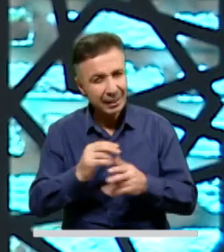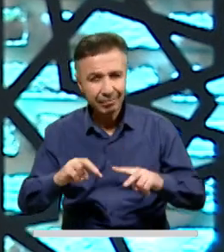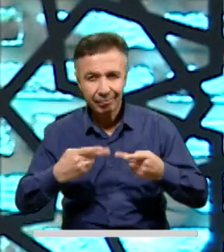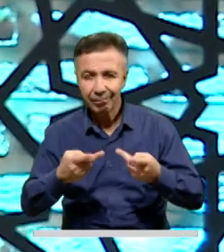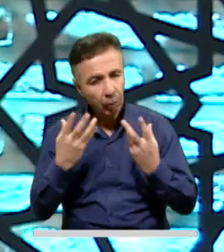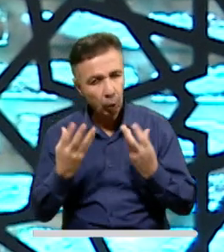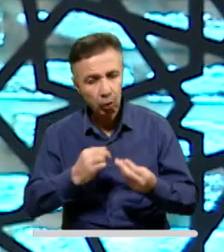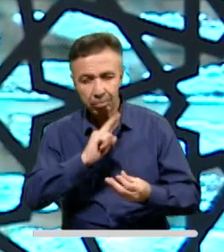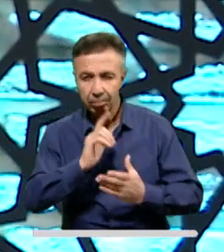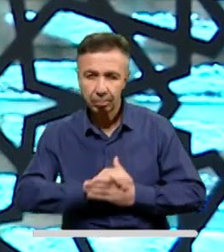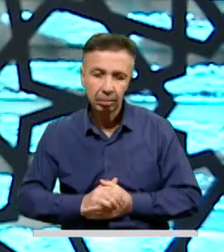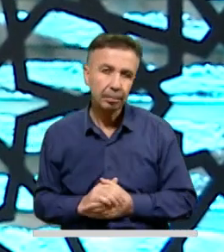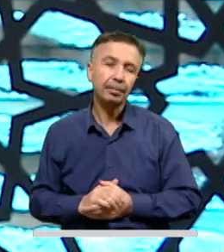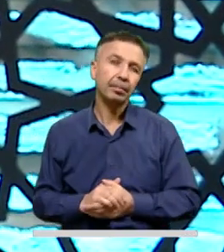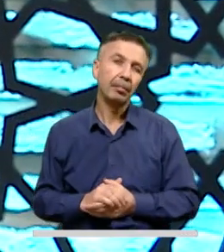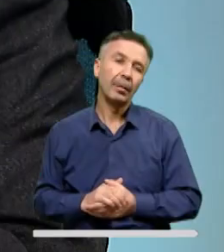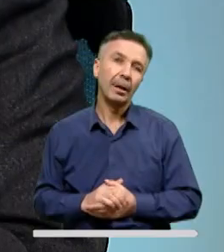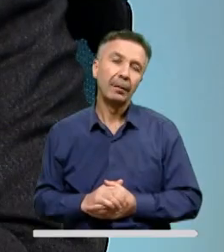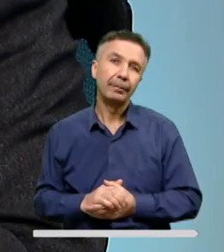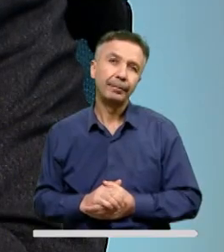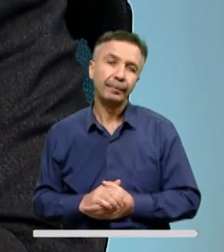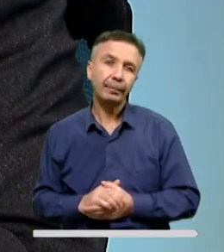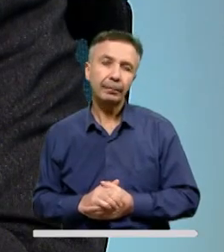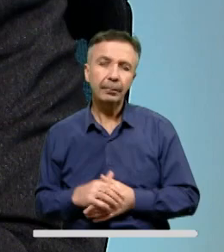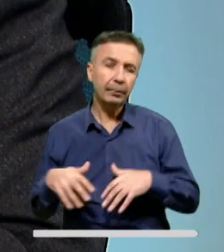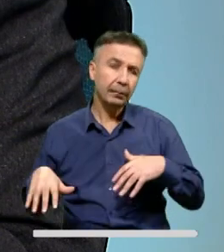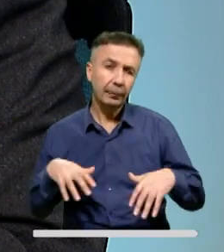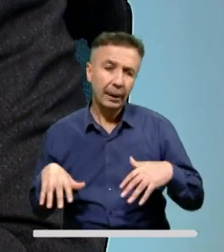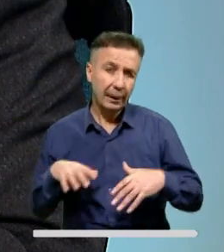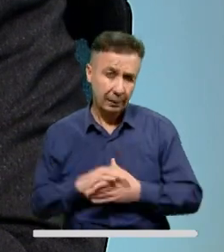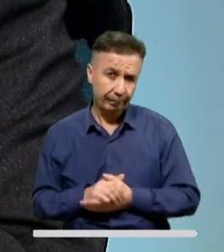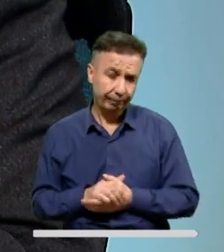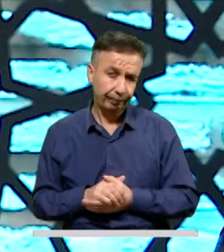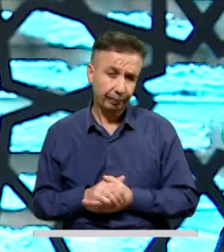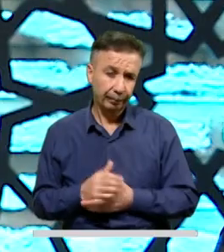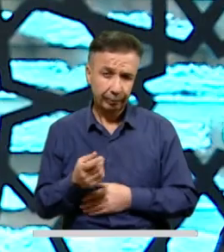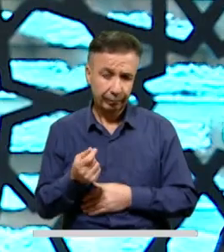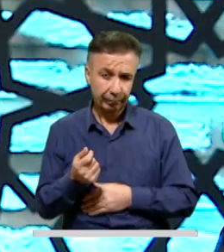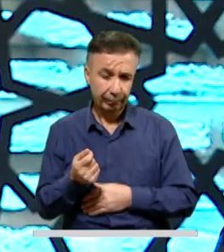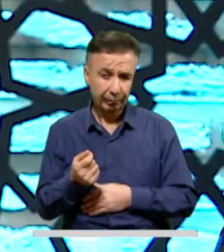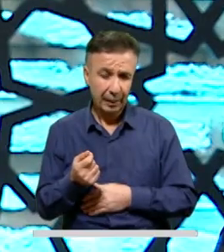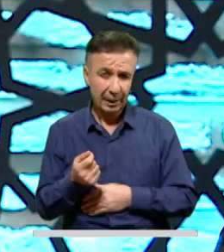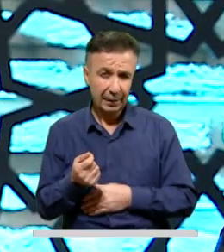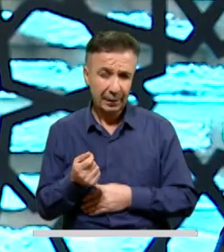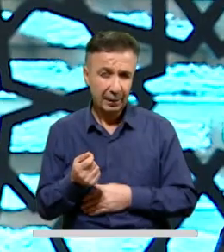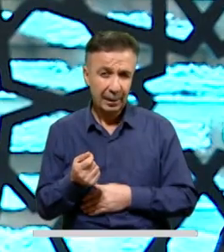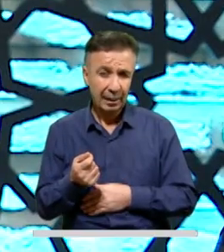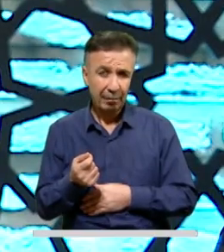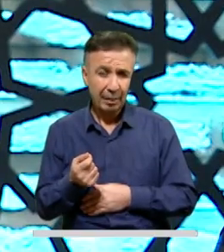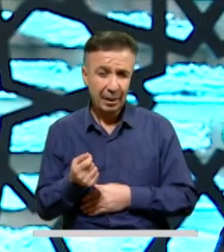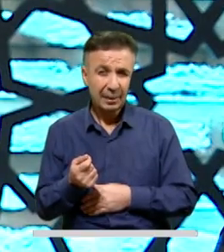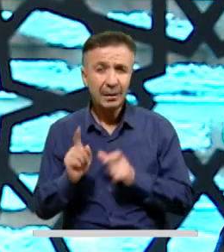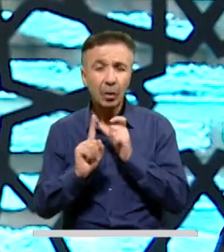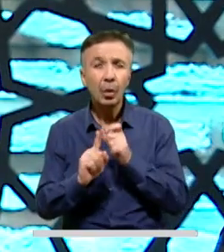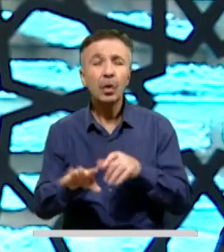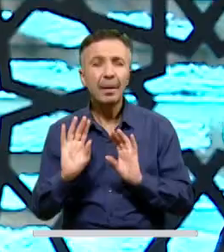Hayırlı akşamlar. Ne dersiniz hocam? Yani varis engelli değil mi? Ben yanlış anlamadım. Yani parasına sahip çıkamayacak kadar bir engel durumu söz